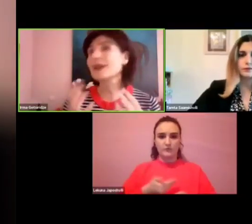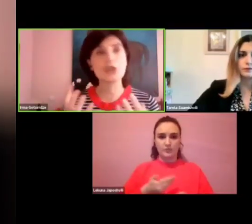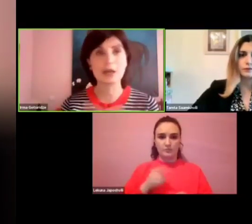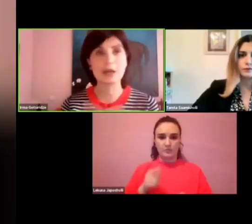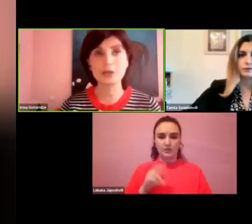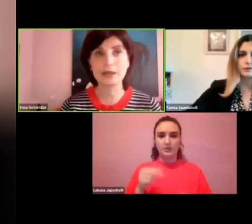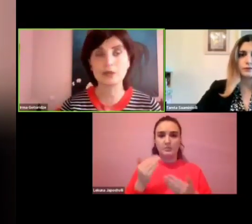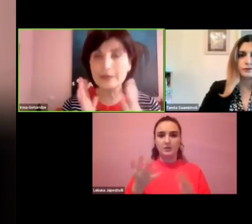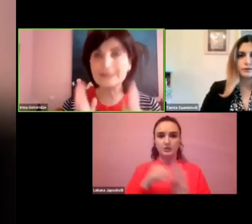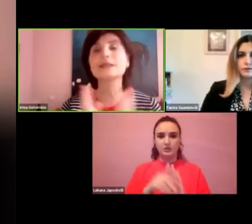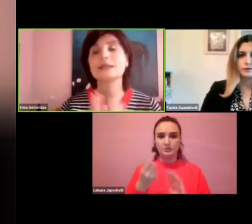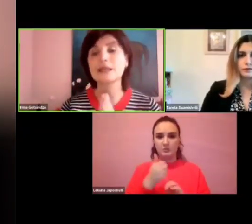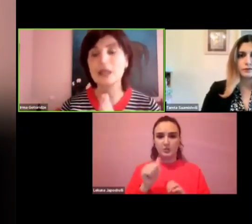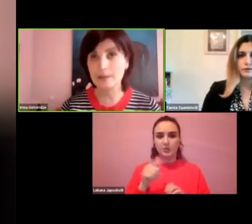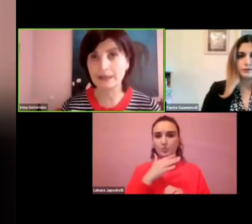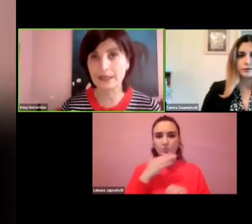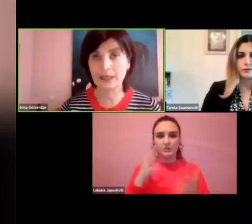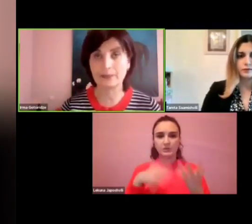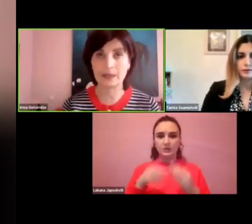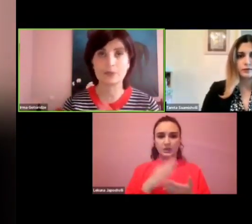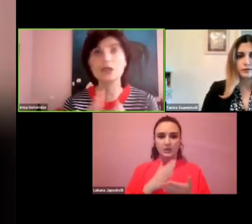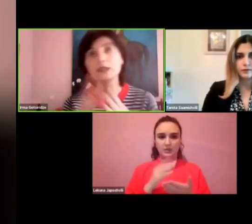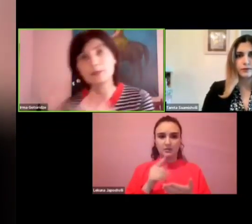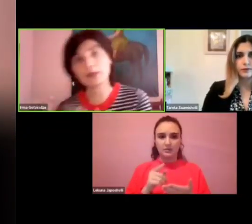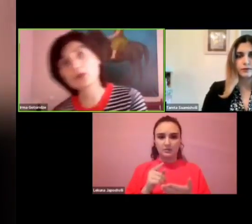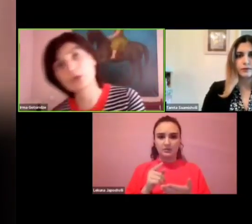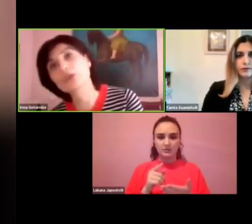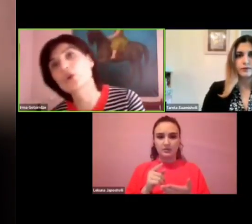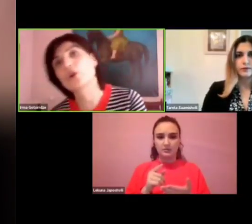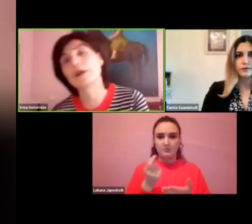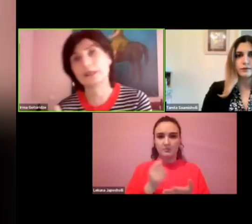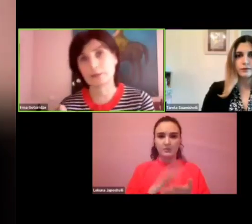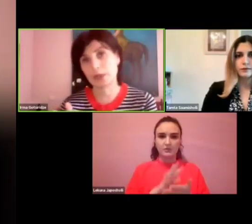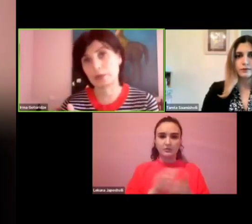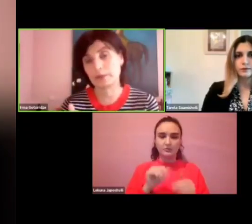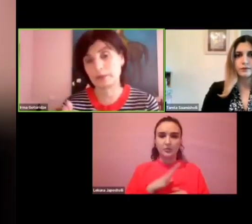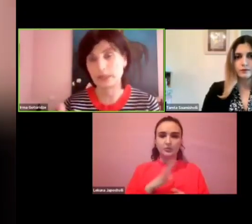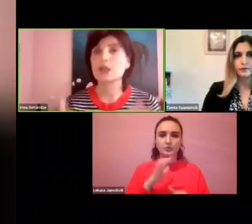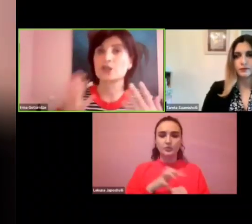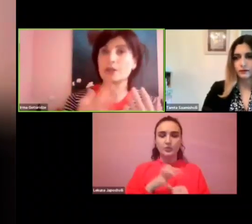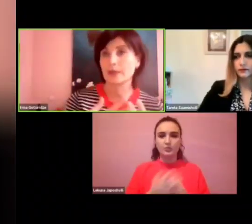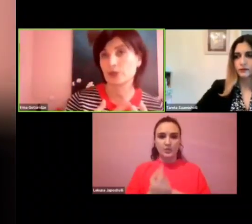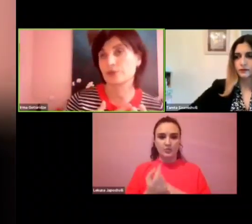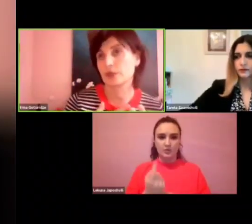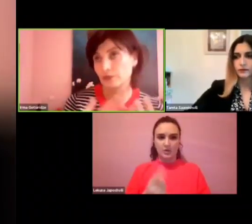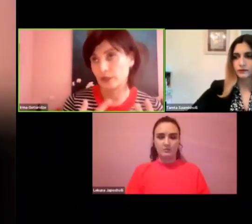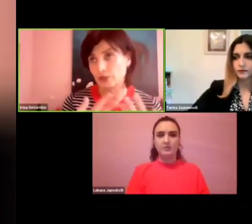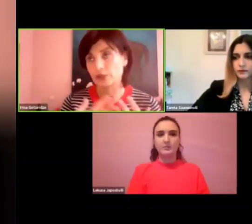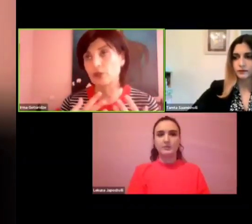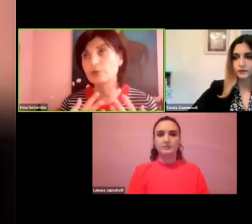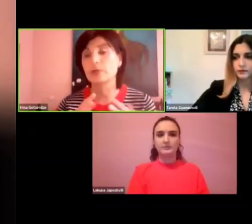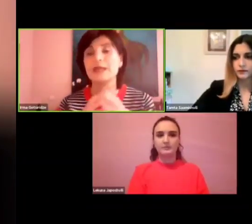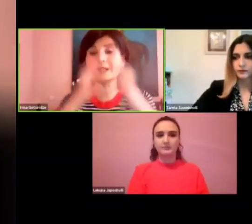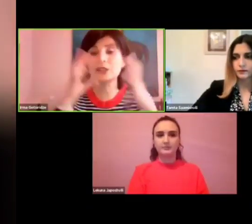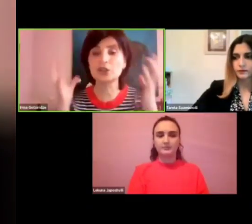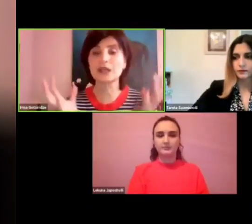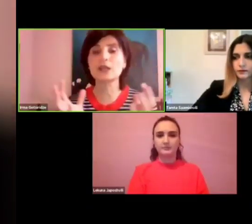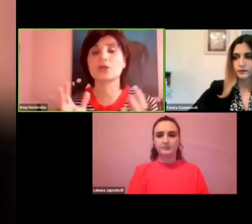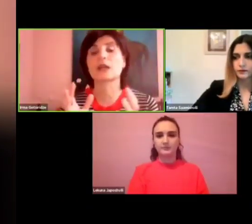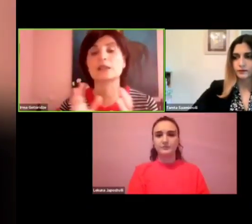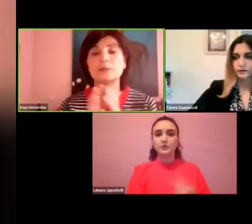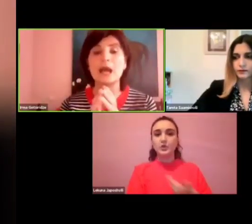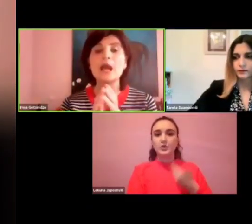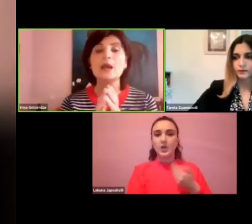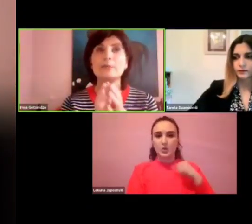და მათში არა მარტო უმეტესად ესენი არიან ბაქტერიები, მაგრამ შეიძლება იყოს თქვათ სოკოვანი წარმონაქმნებებიც, შეიძლება იყოს ვირუსიც, ხო? ეს არის